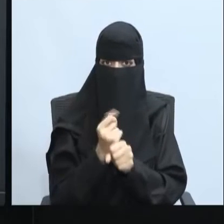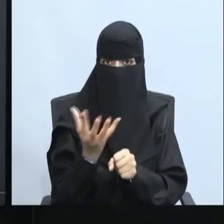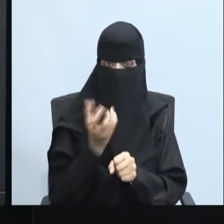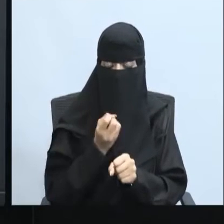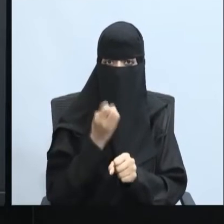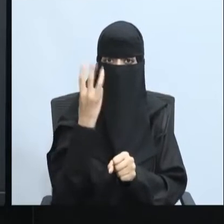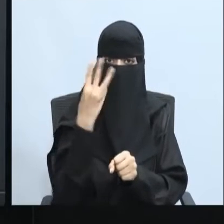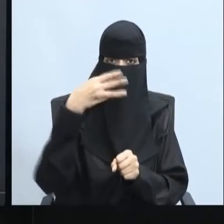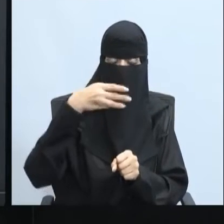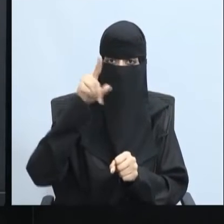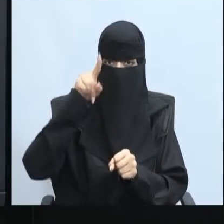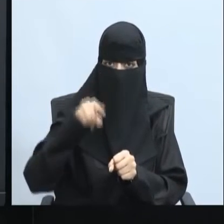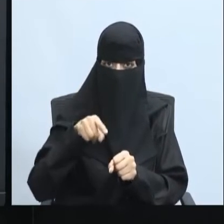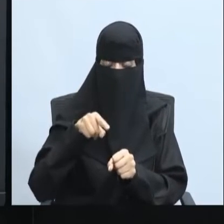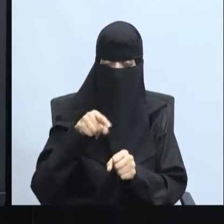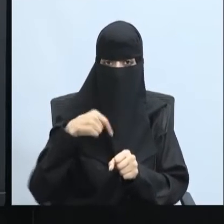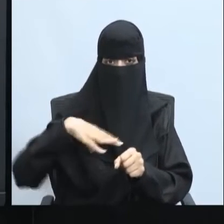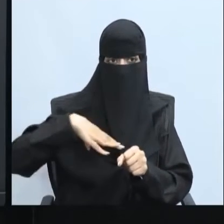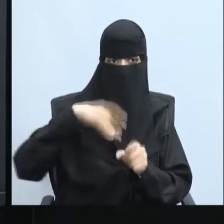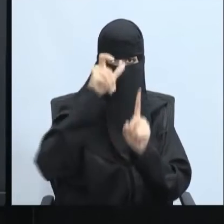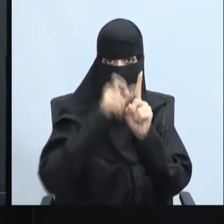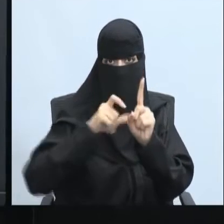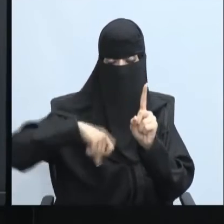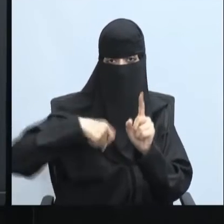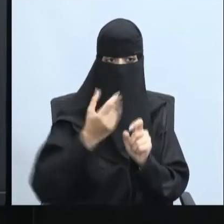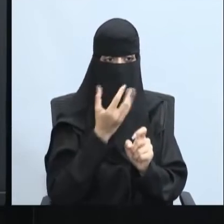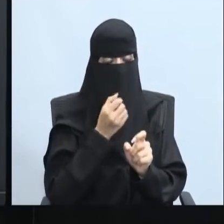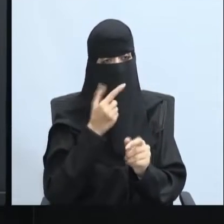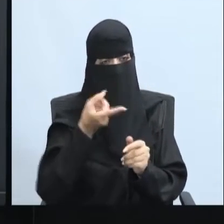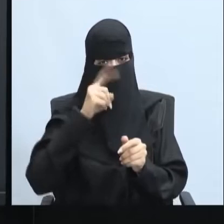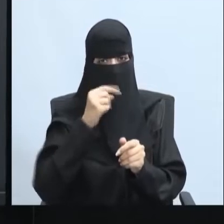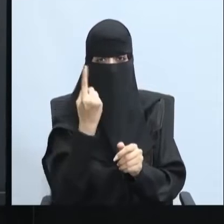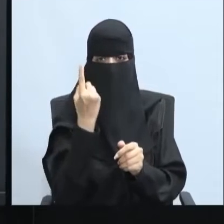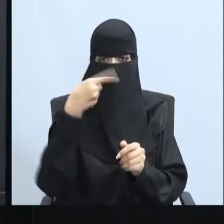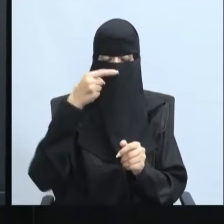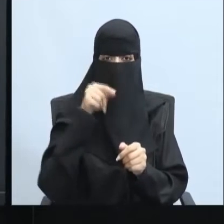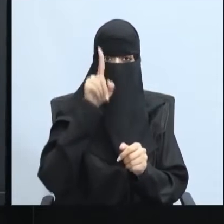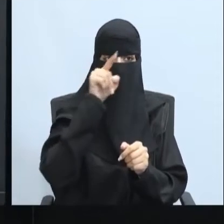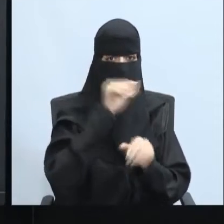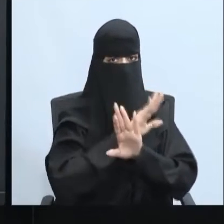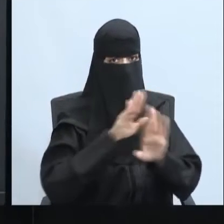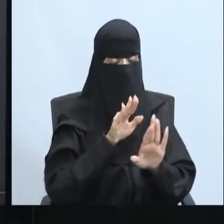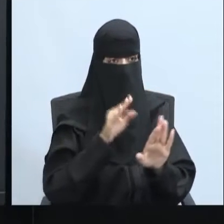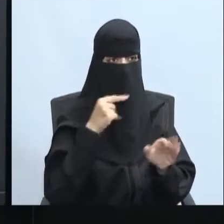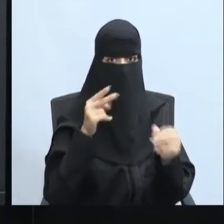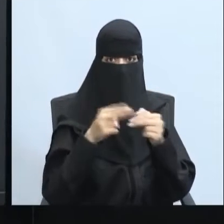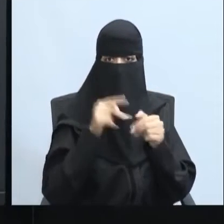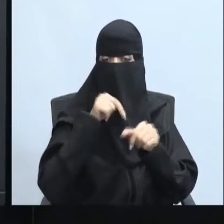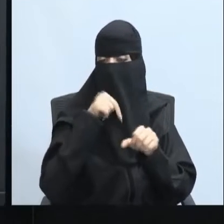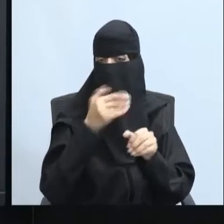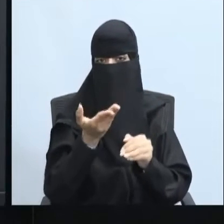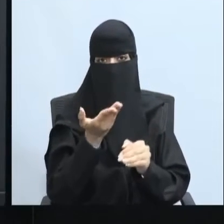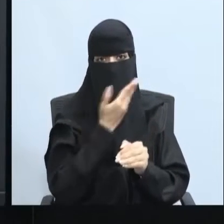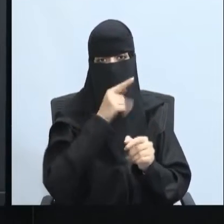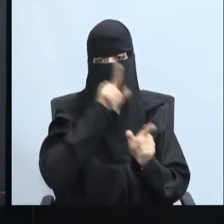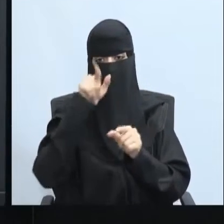وياتي مدير المشروع ويحدد ع ايام ممكن هذا يؤثر على عمل المشروع وياتي بضغوطات العمل